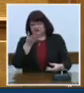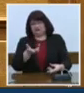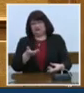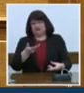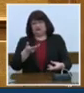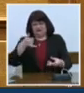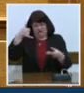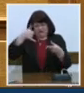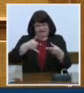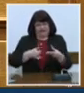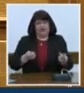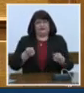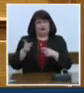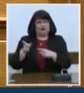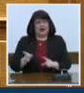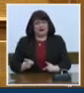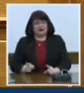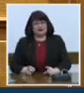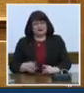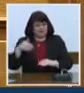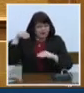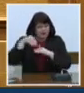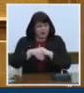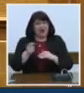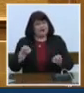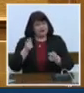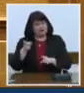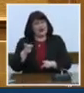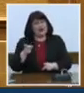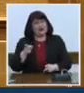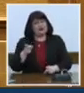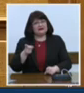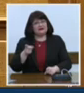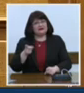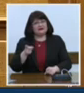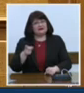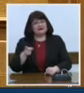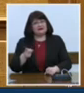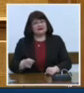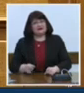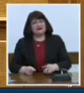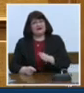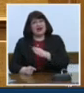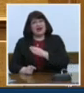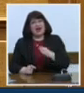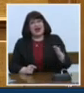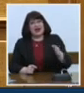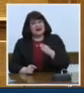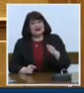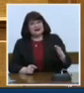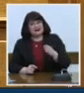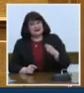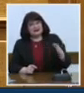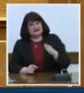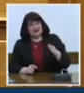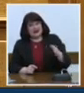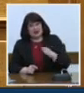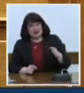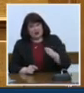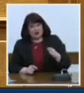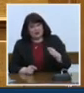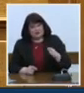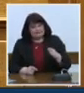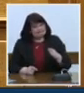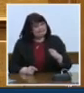σας. Αυτό το οποίο έχετε κάνει είναι αριστερόχρωμος τραμπισμός. Έτσι θα το περιέγραφα. Αυτές